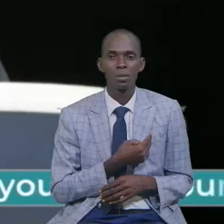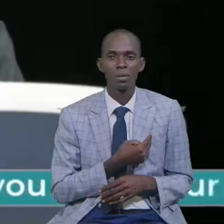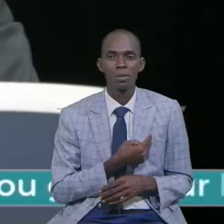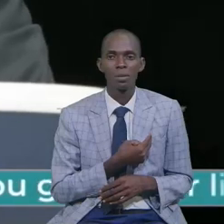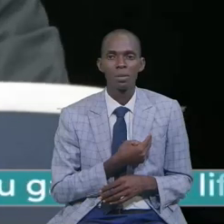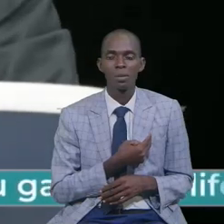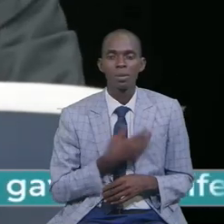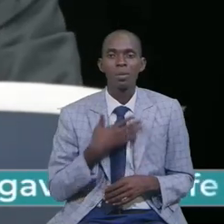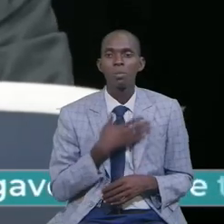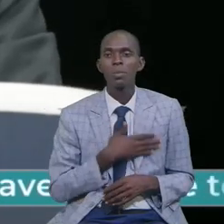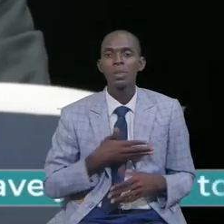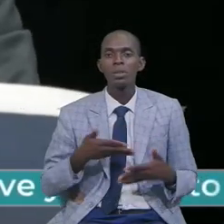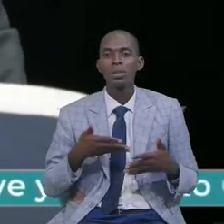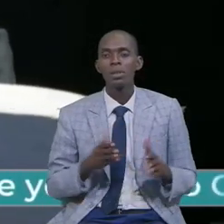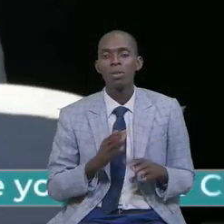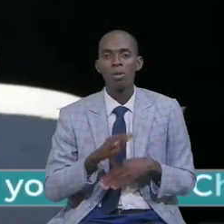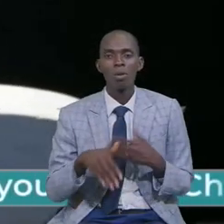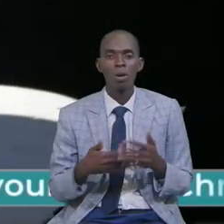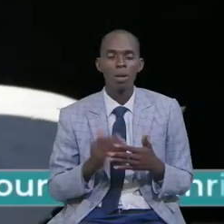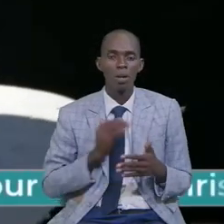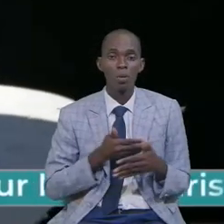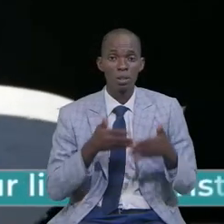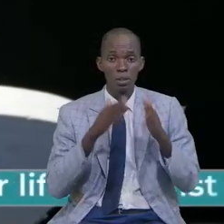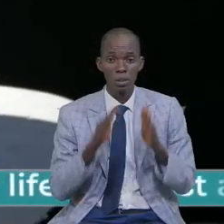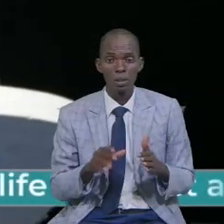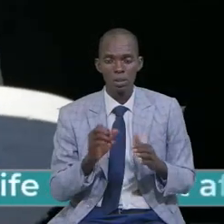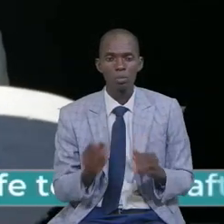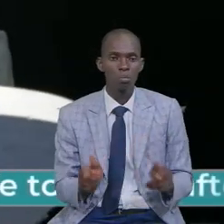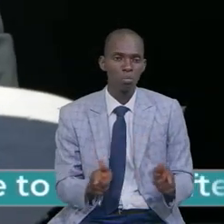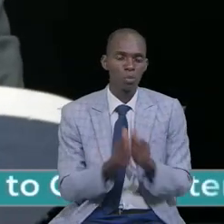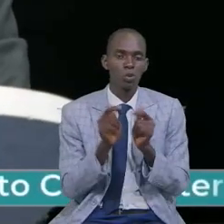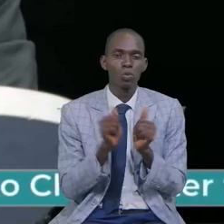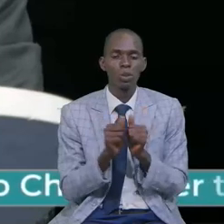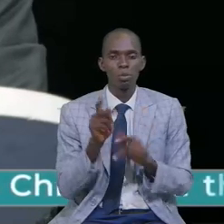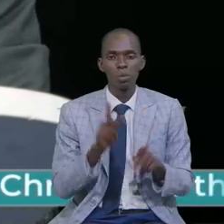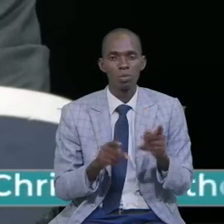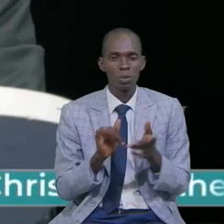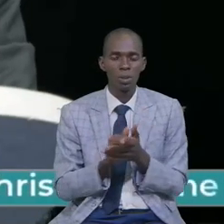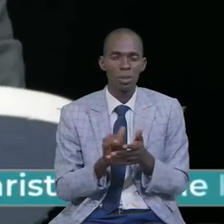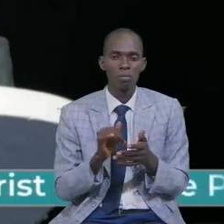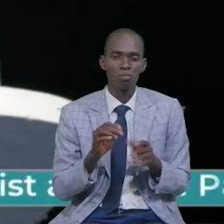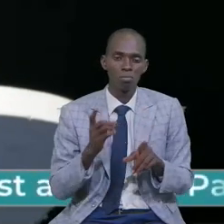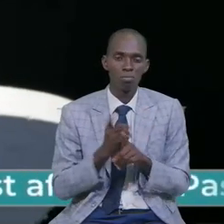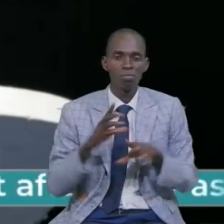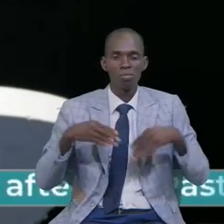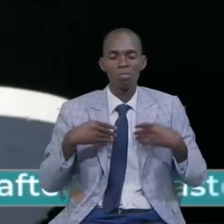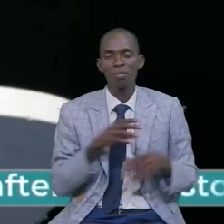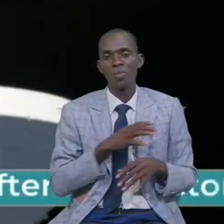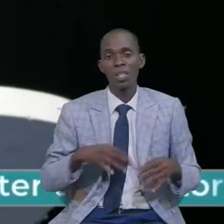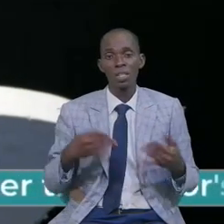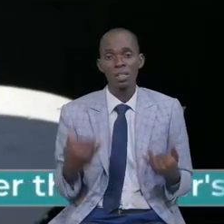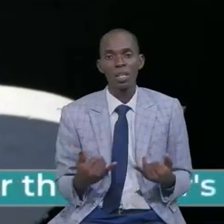Chers conseillers, veillons à nous occuper de ceux-là qui ont levé les mains. Écrivez donc